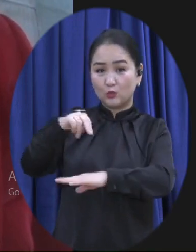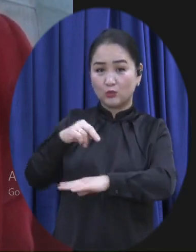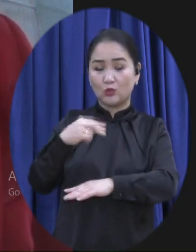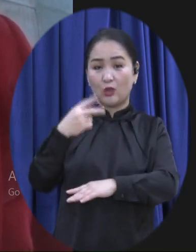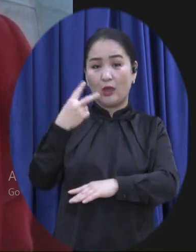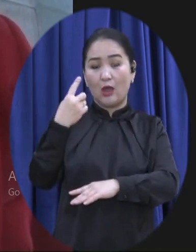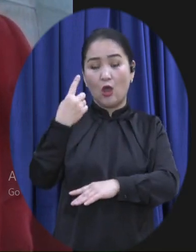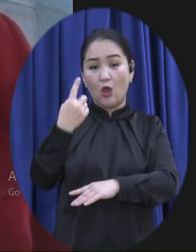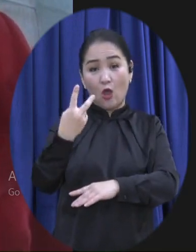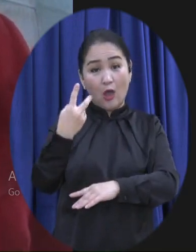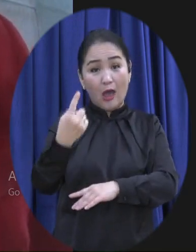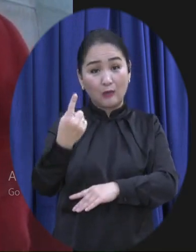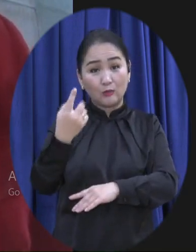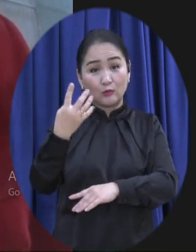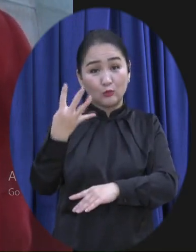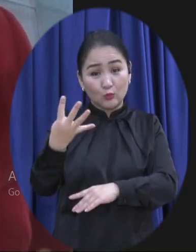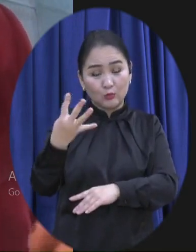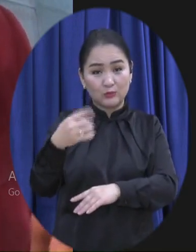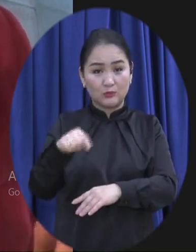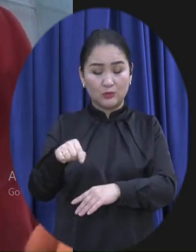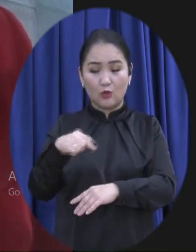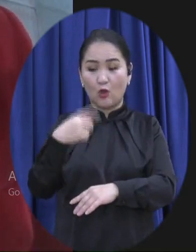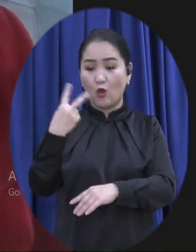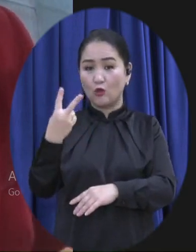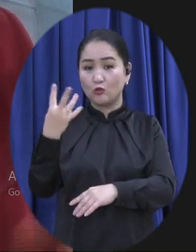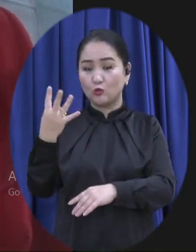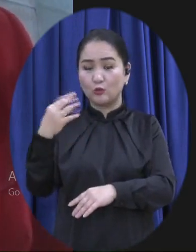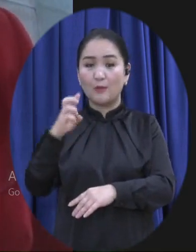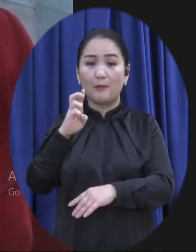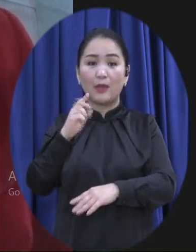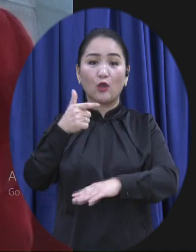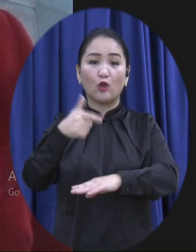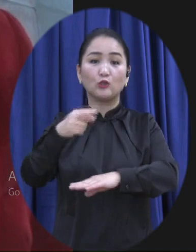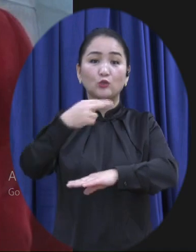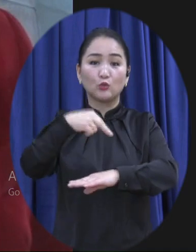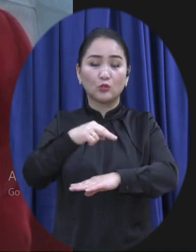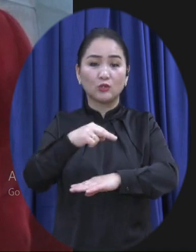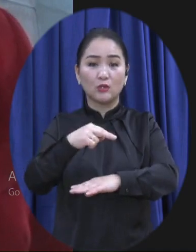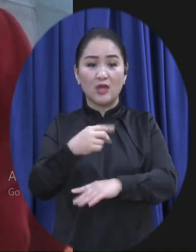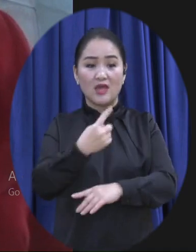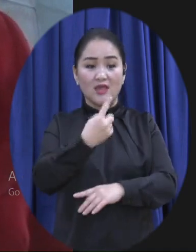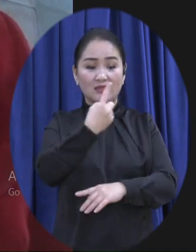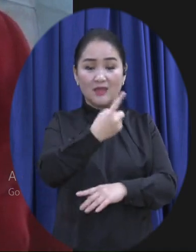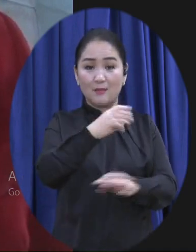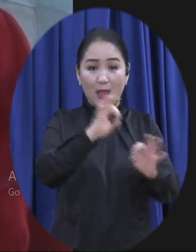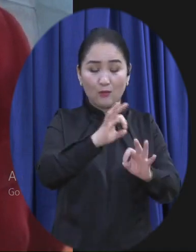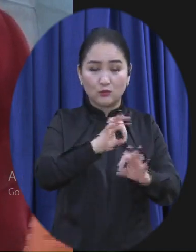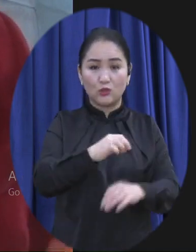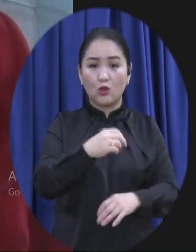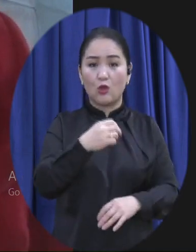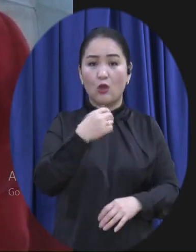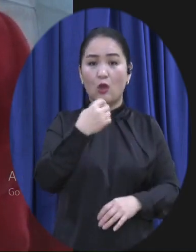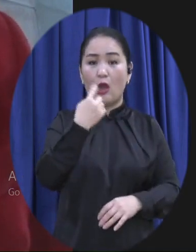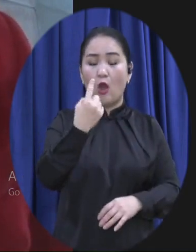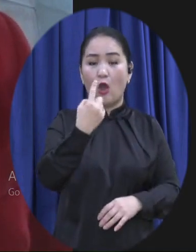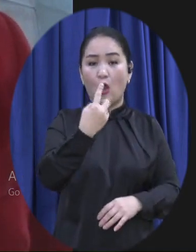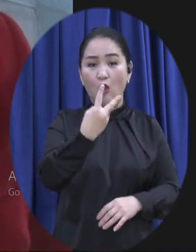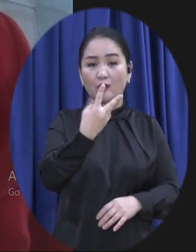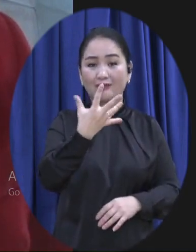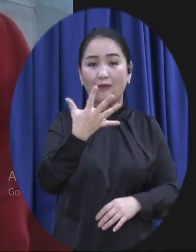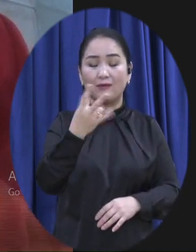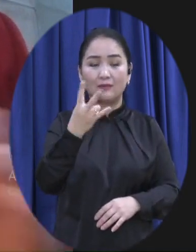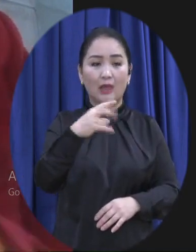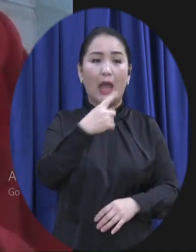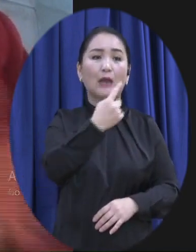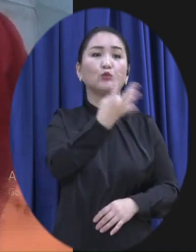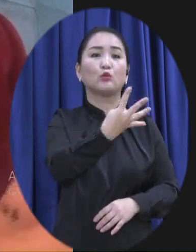болж буурсан. За аль эсвэл 24-нд Баянгол дүүрэгт нэгч халдварын тохиолдол байгаагүй нэ 25-нд 14 тохиолдол болоод